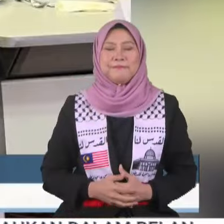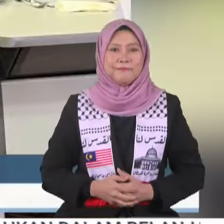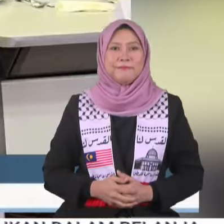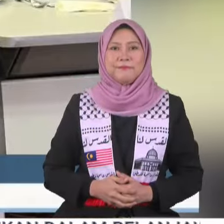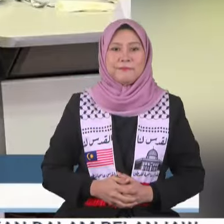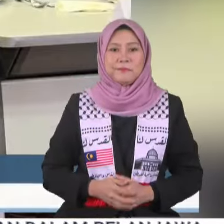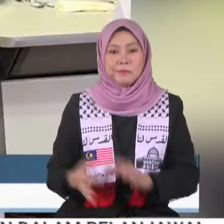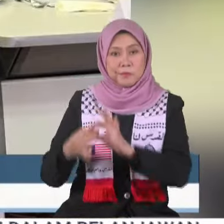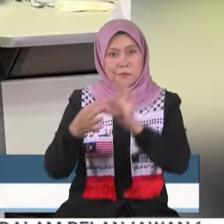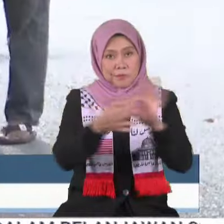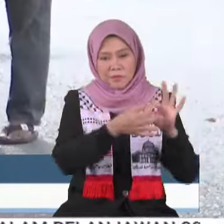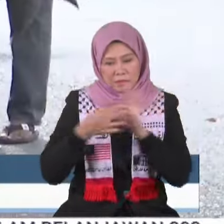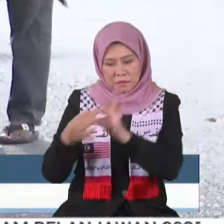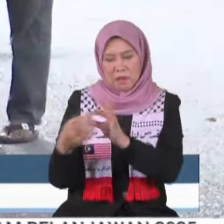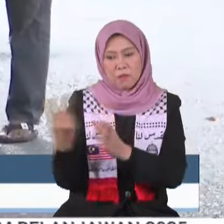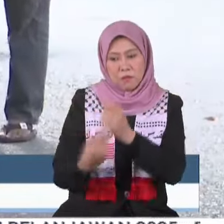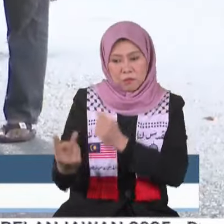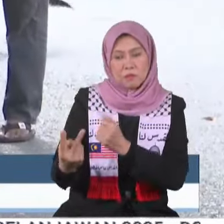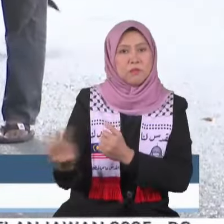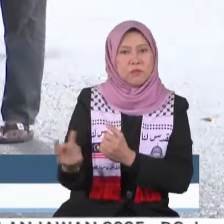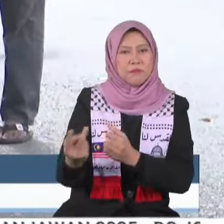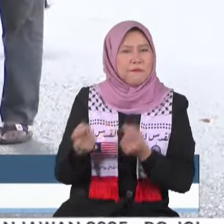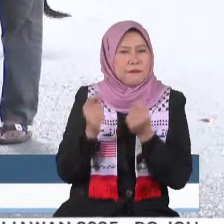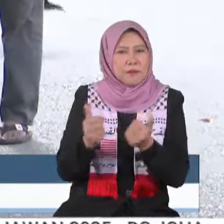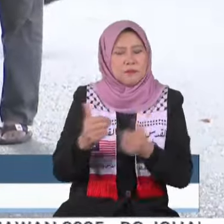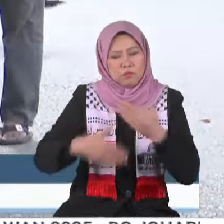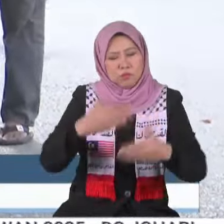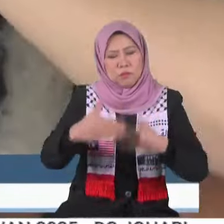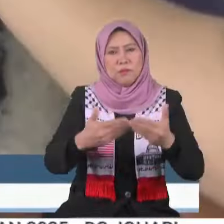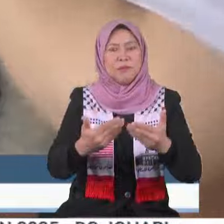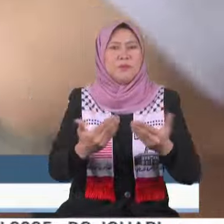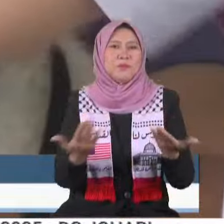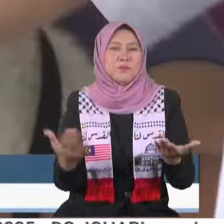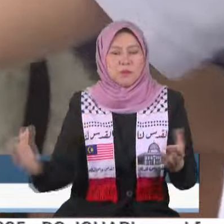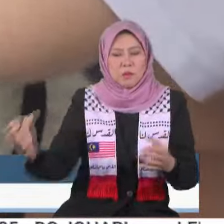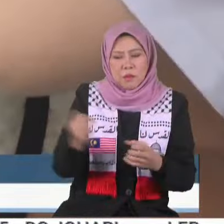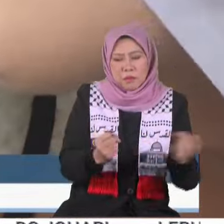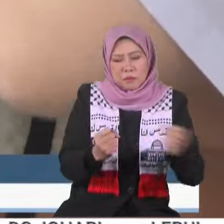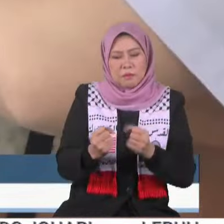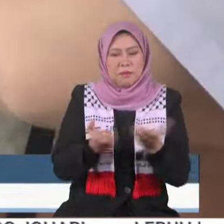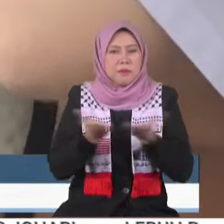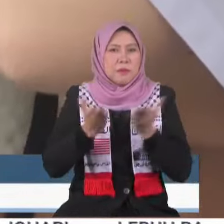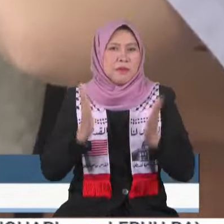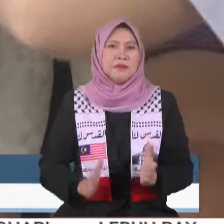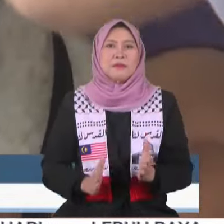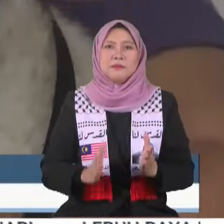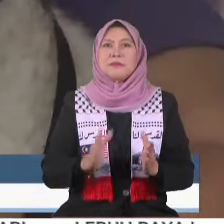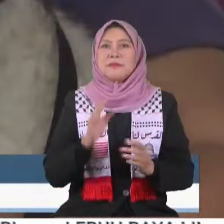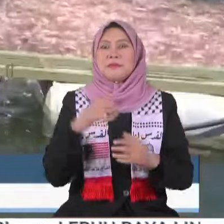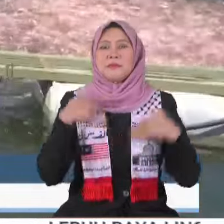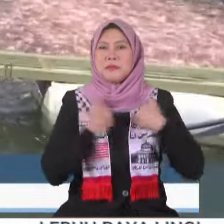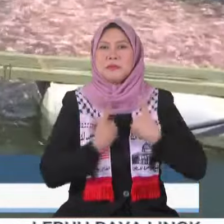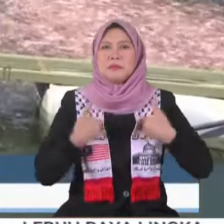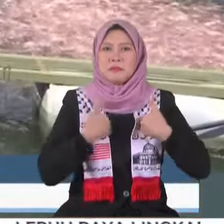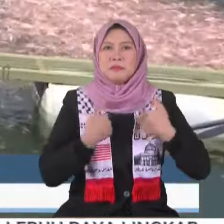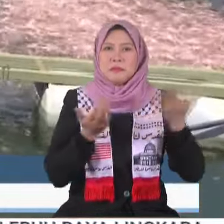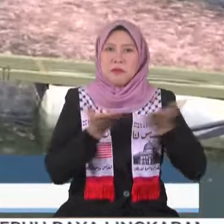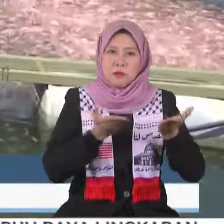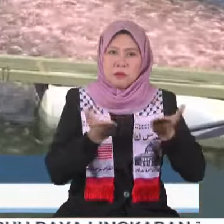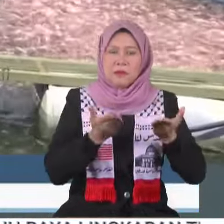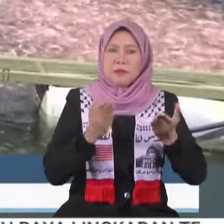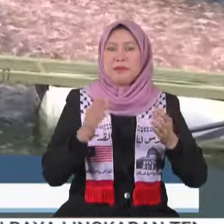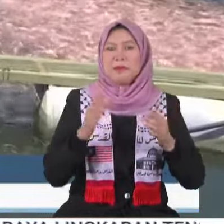Kerjasama antara kedua-dua belah pihak ini bertujuan mempercepatkan kapasiti dan keupayaan perkhidmatan veterina di Sarawak dengan MEITD